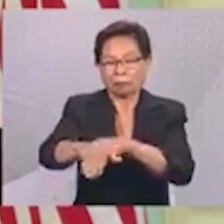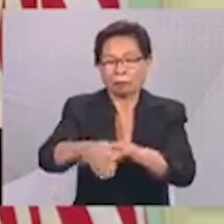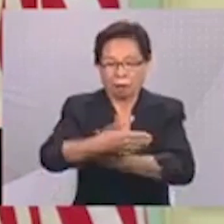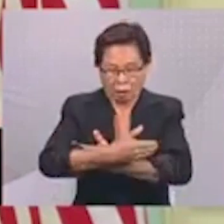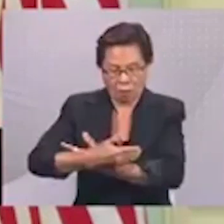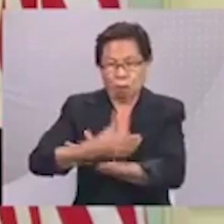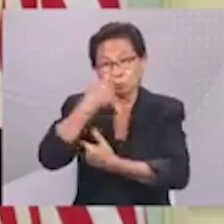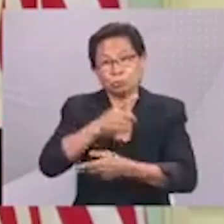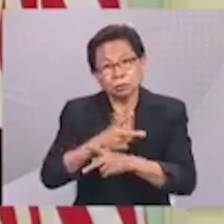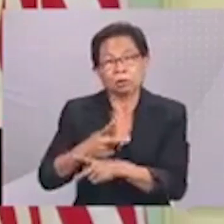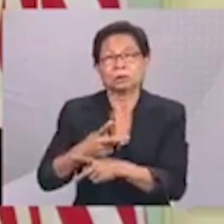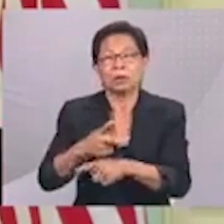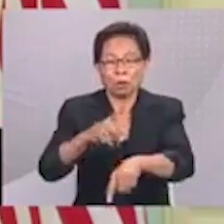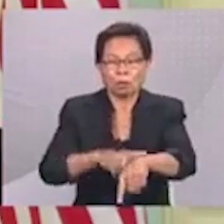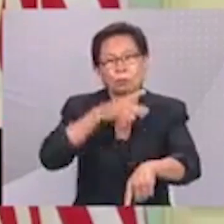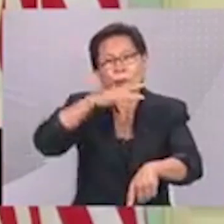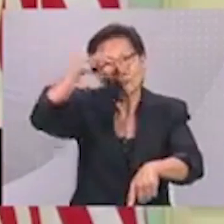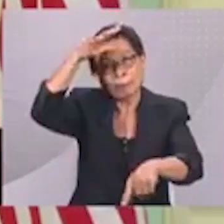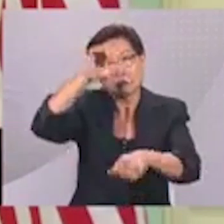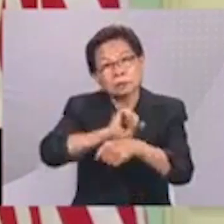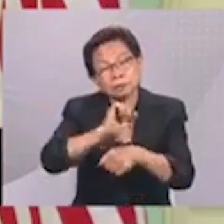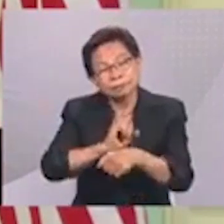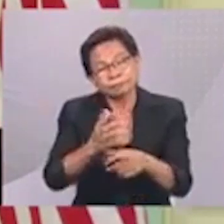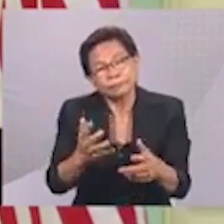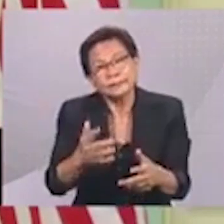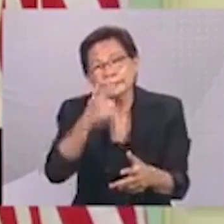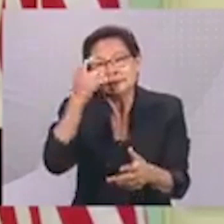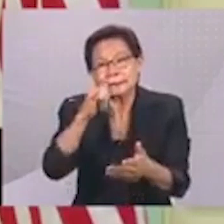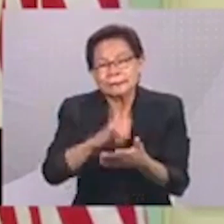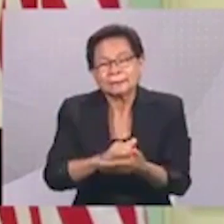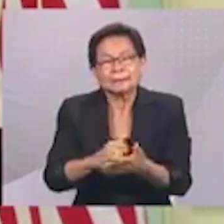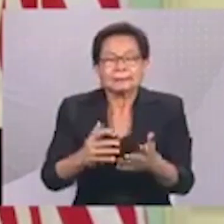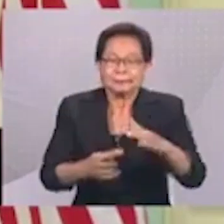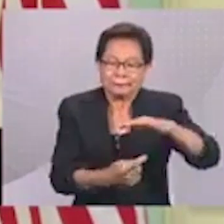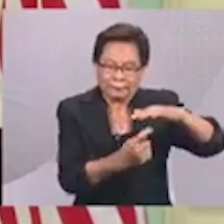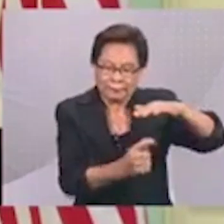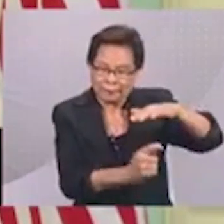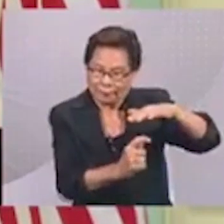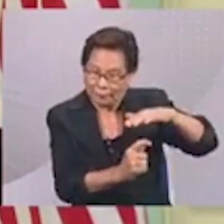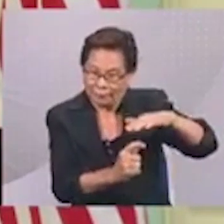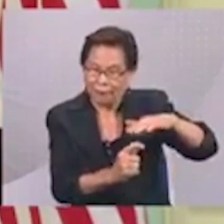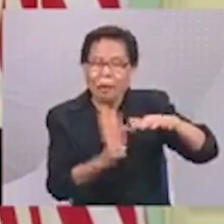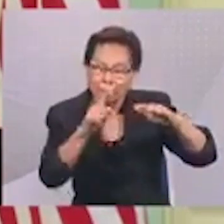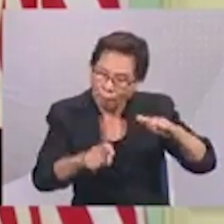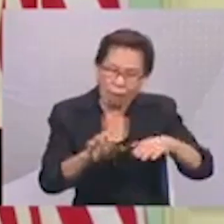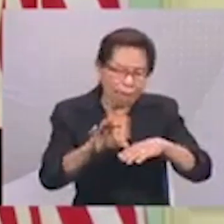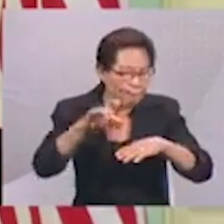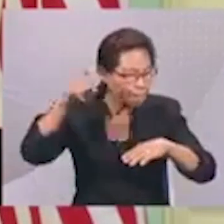anak untuk dijaga sewaktu ibu bapa bekerja. Jadi sebab itulah akhirnya taska terpaksa